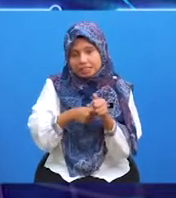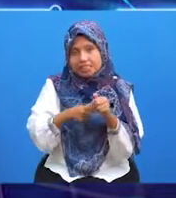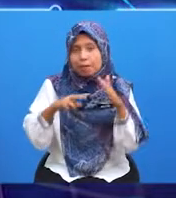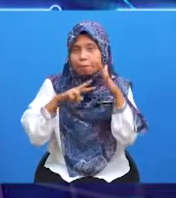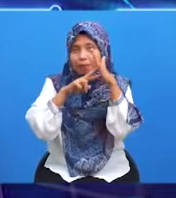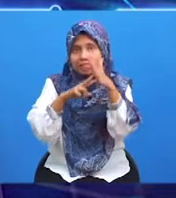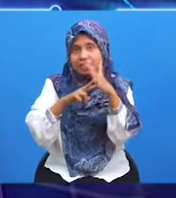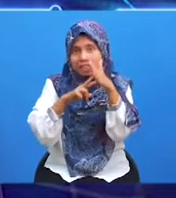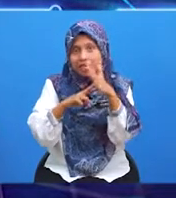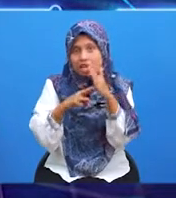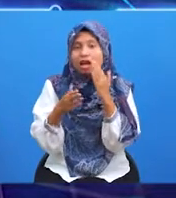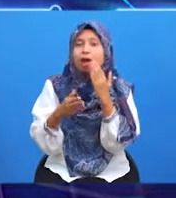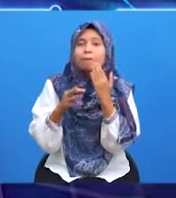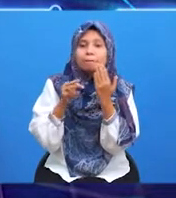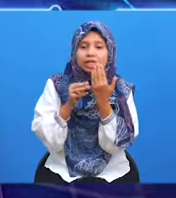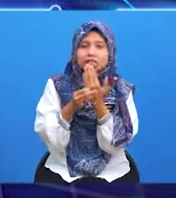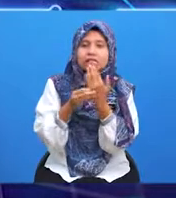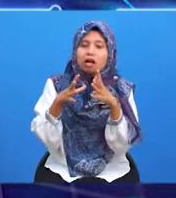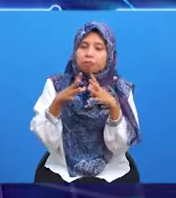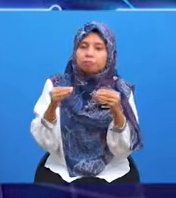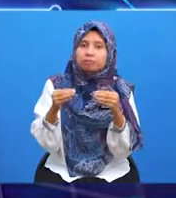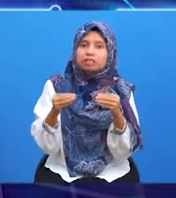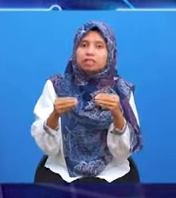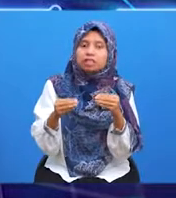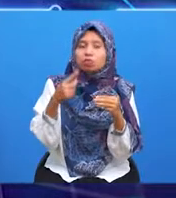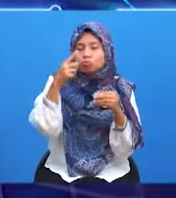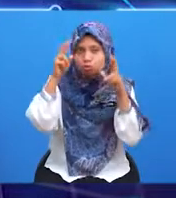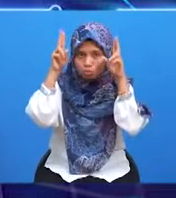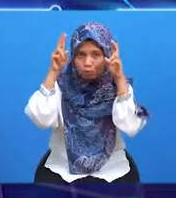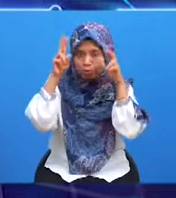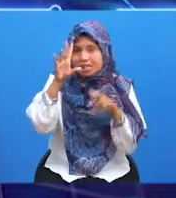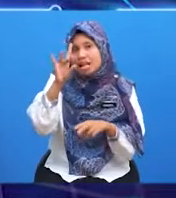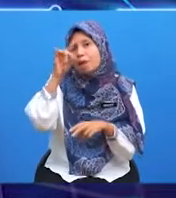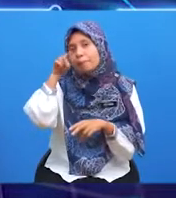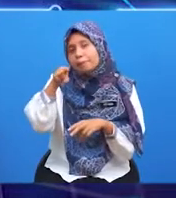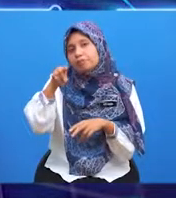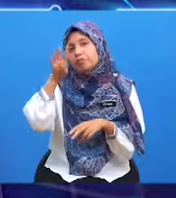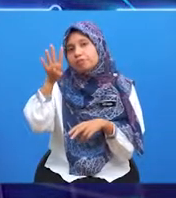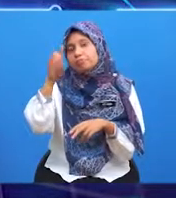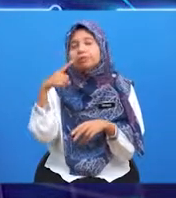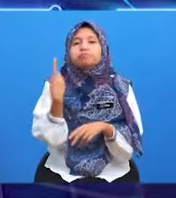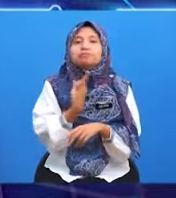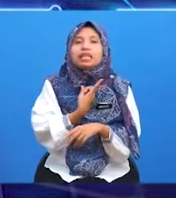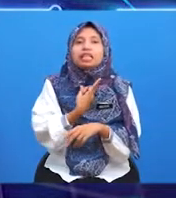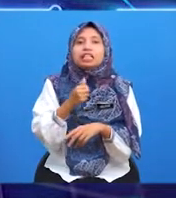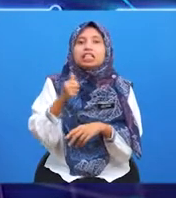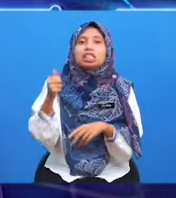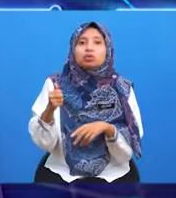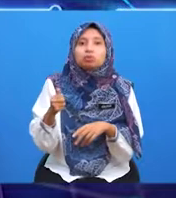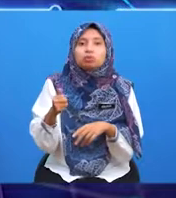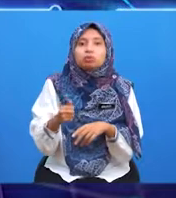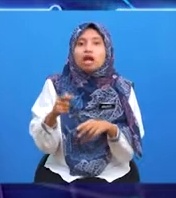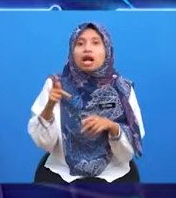satelit, maka tamatlah pembelajaran subtopik 8.4 kita,